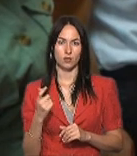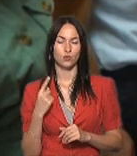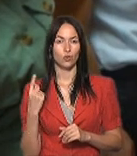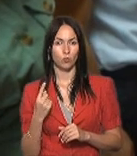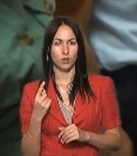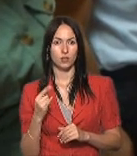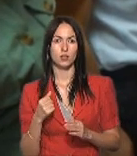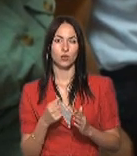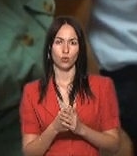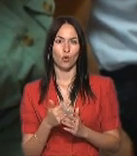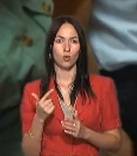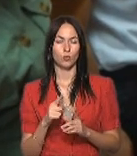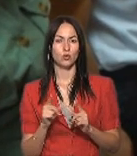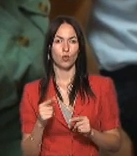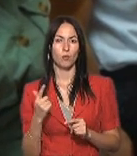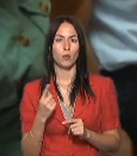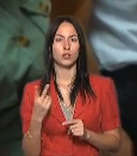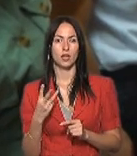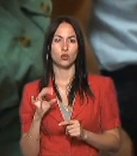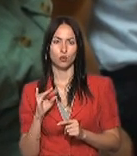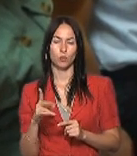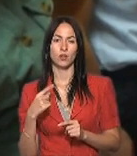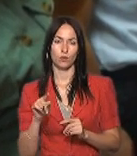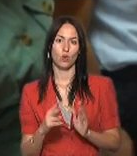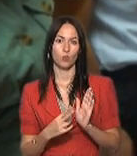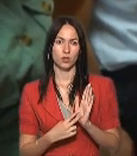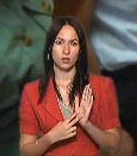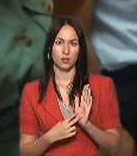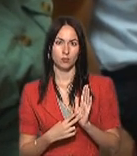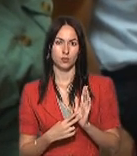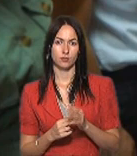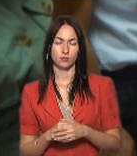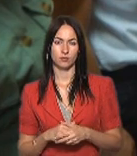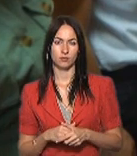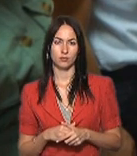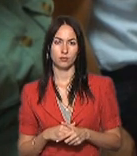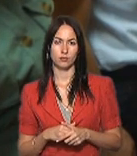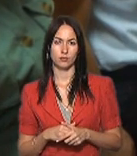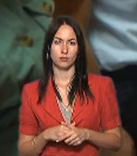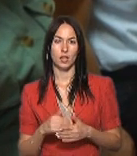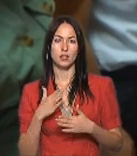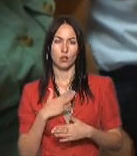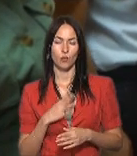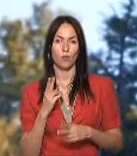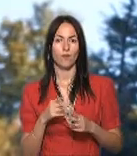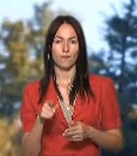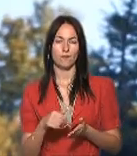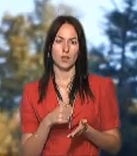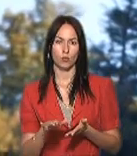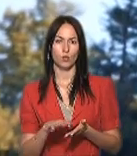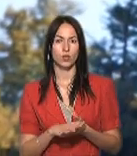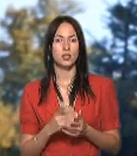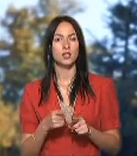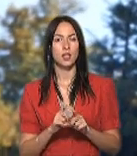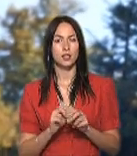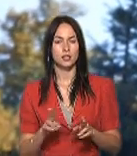до Первомайської загальноосвітньої школи 1-3 ступенів номер 7 Первомайської міської ради Харківської області. Задоволення інших позовних вимог – відмовитись. Такий